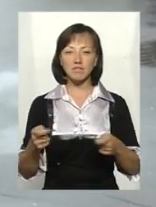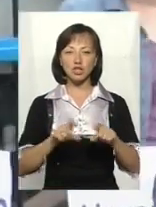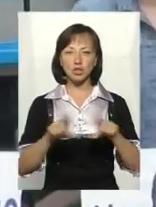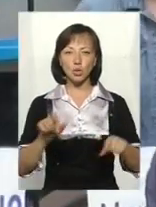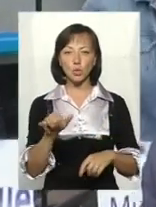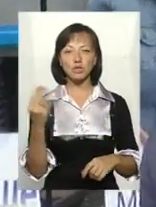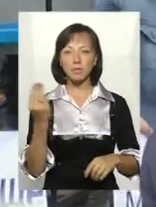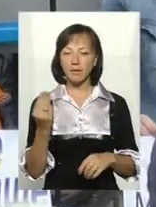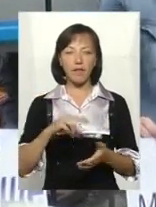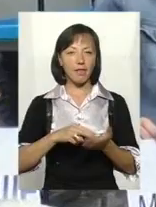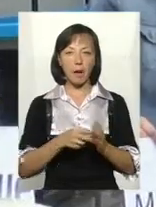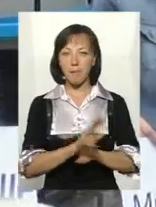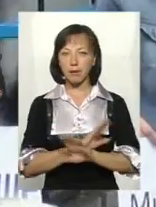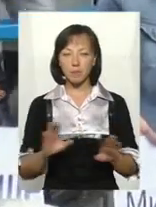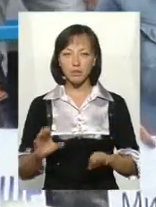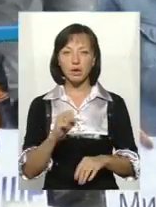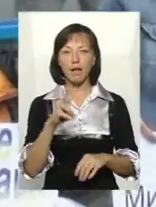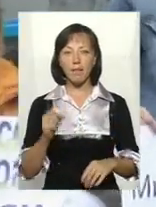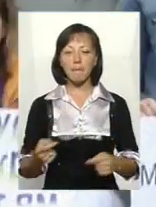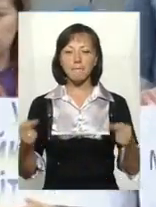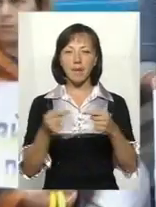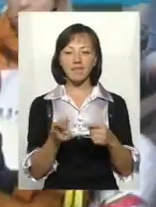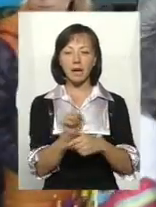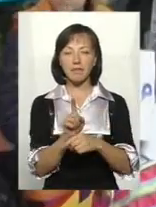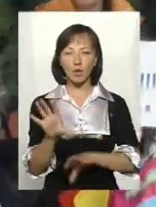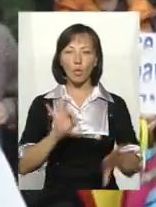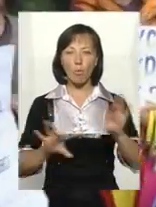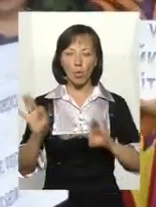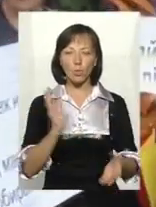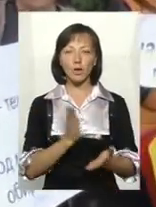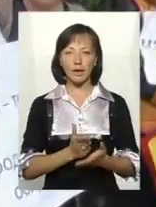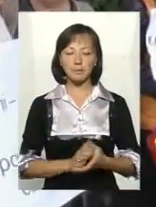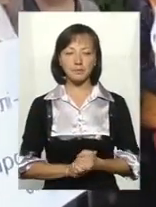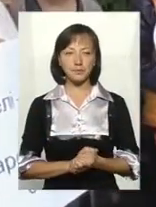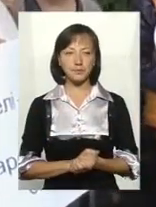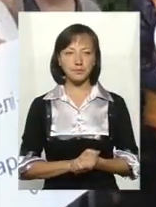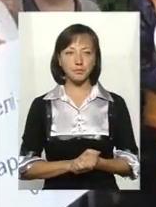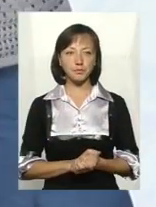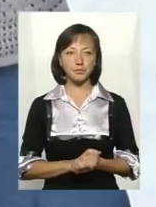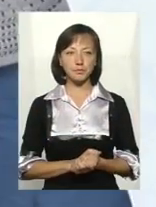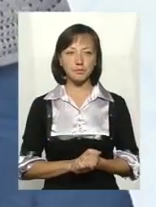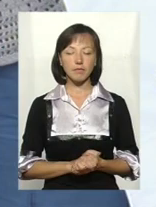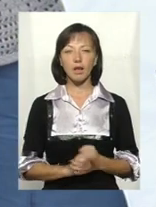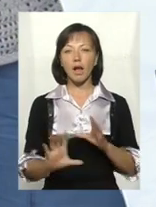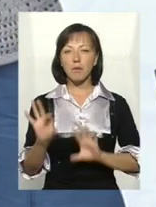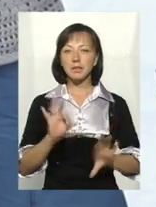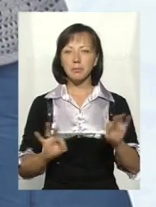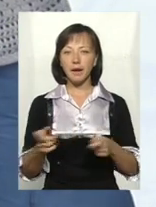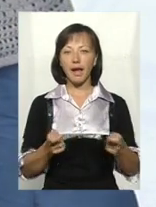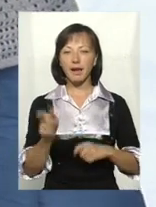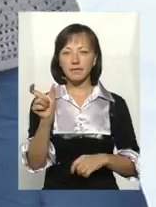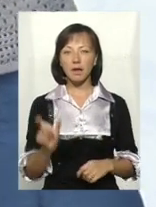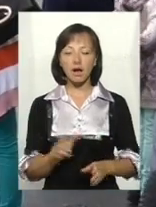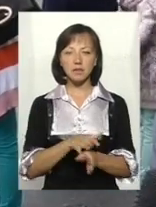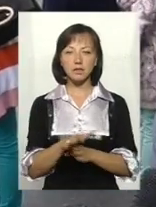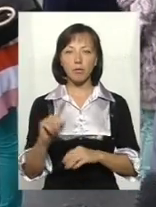у Шепетівці не передбачений. Проте певні критерії добору кадрів є, запевняє Василь Рачук. Підбір керівника здійснюється в